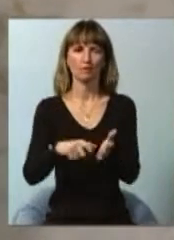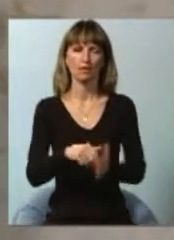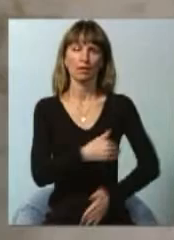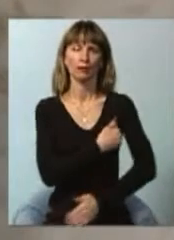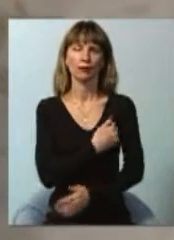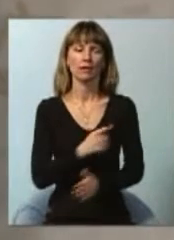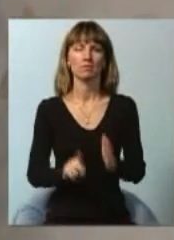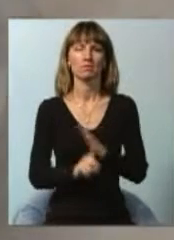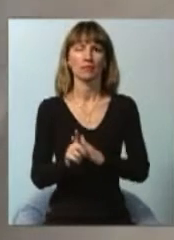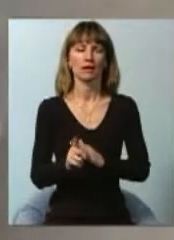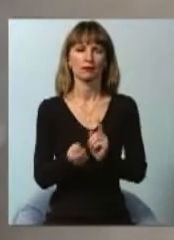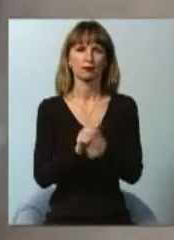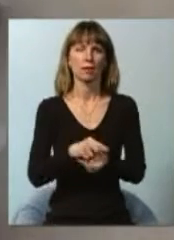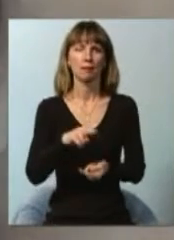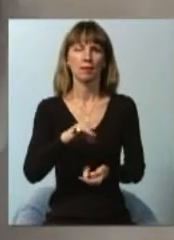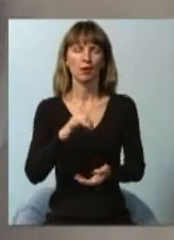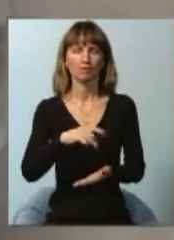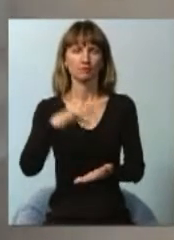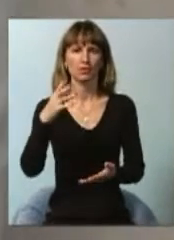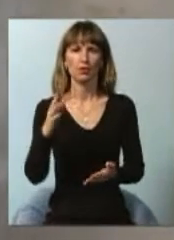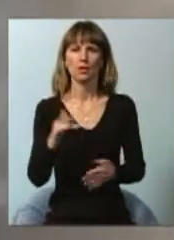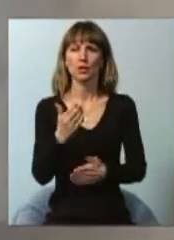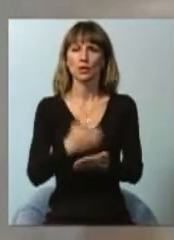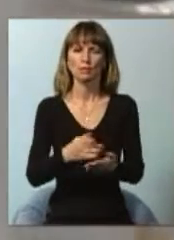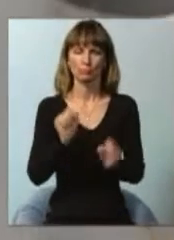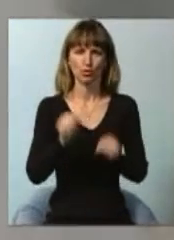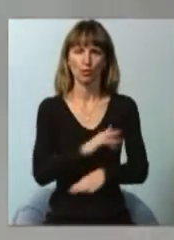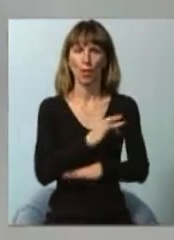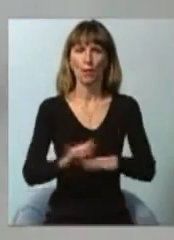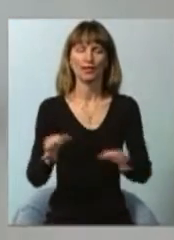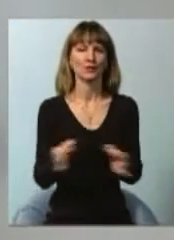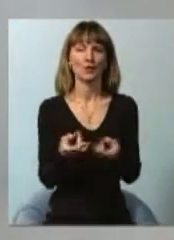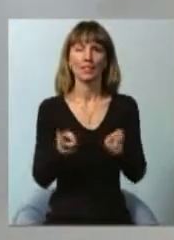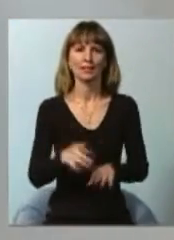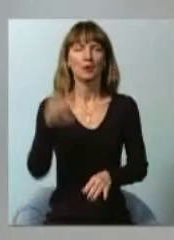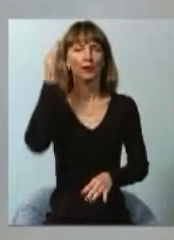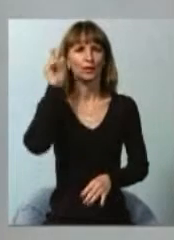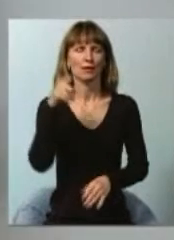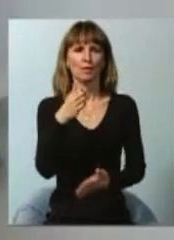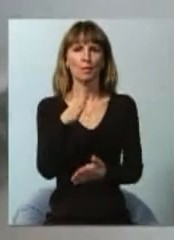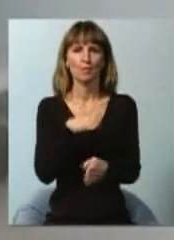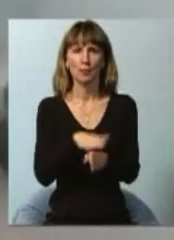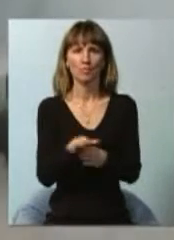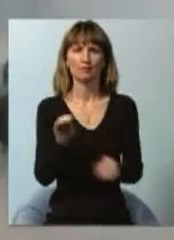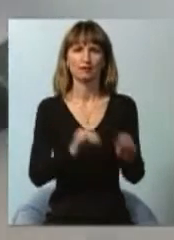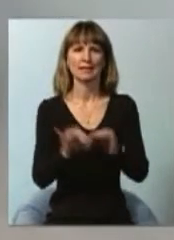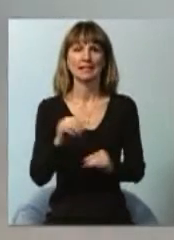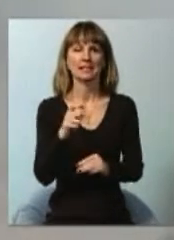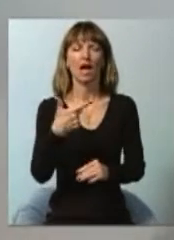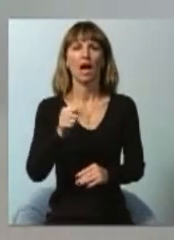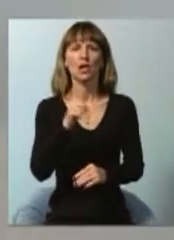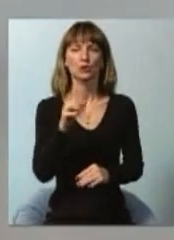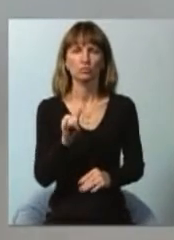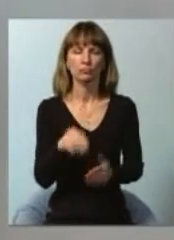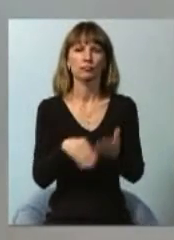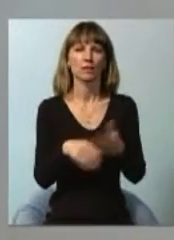почне випаровуватись і повністю зникне, не залишивши навіть сліду. Адже ви пам'ятаєте, що він повністю складається з газу. За